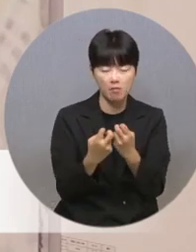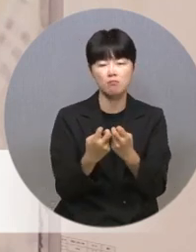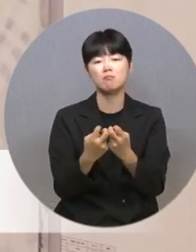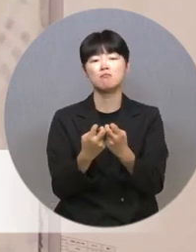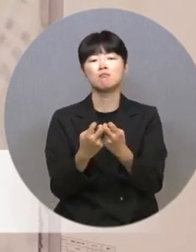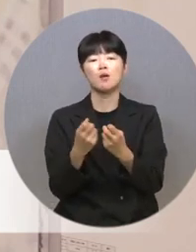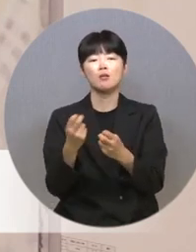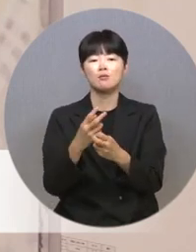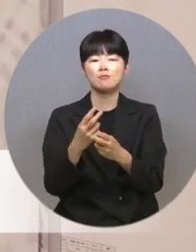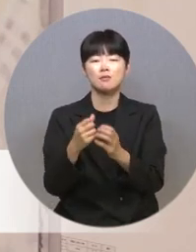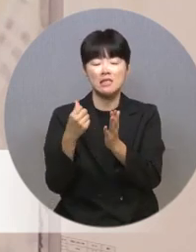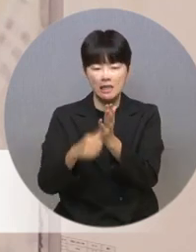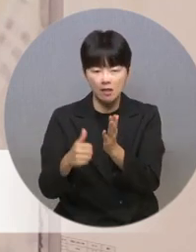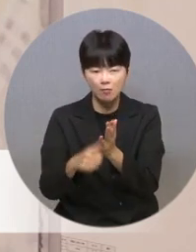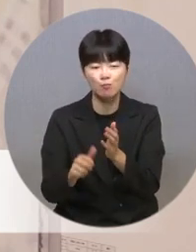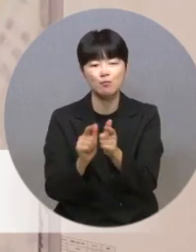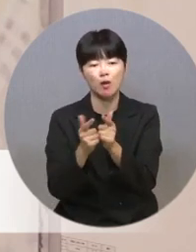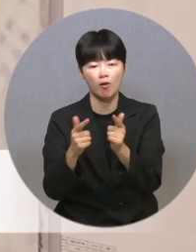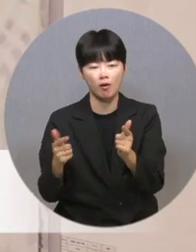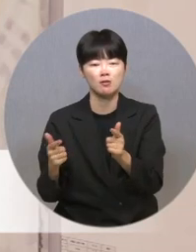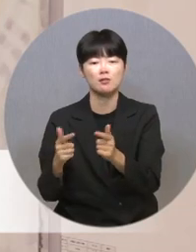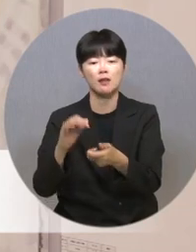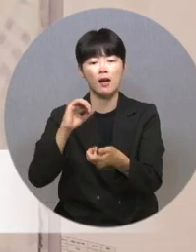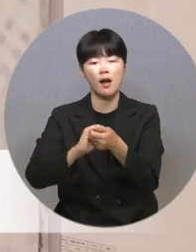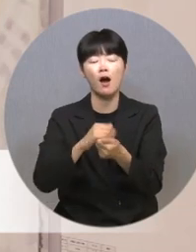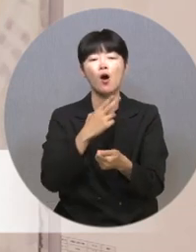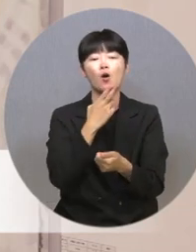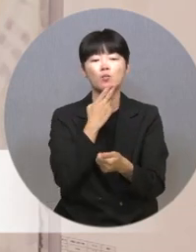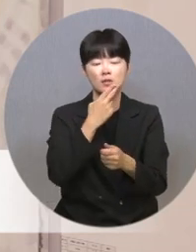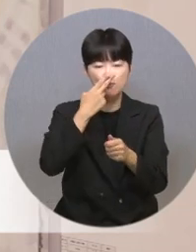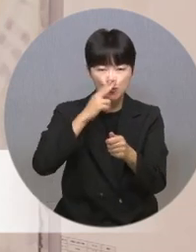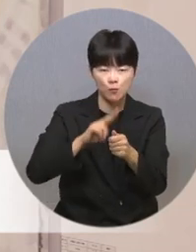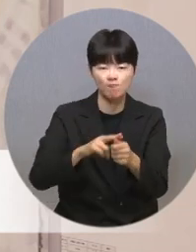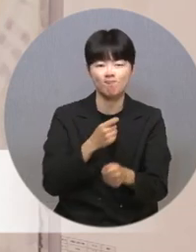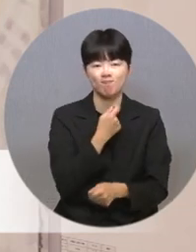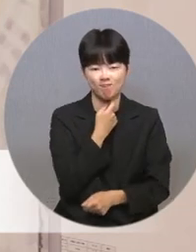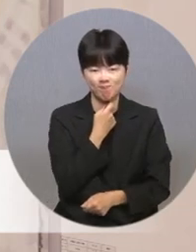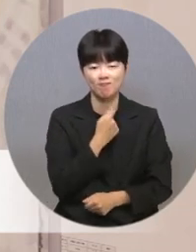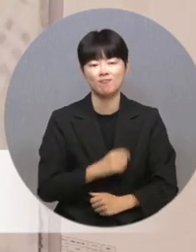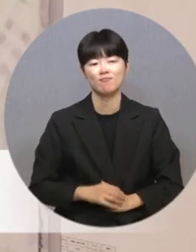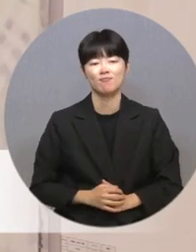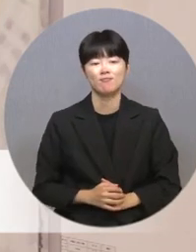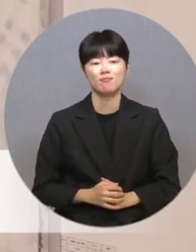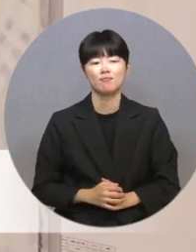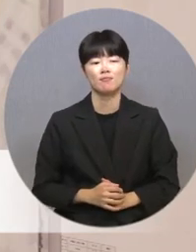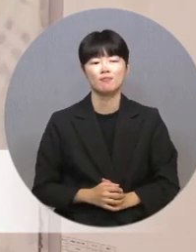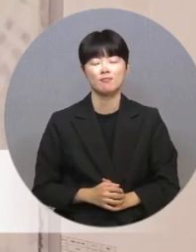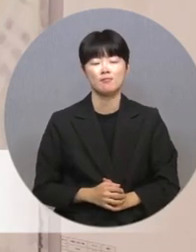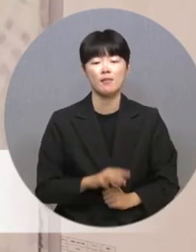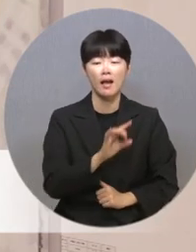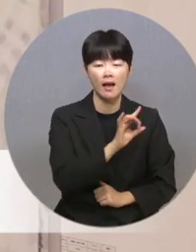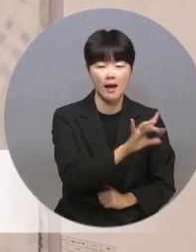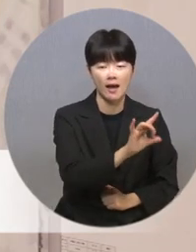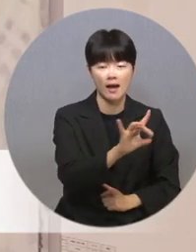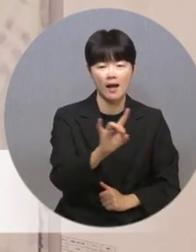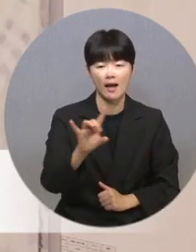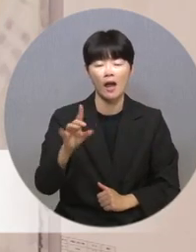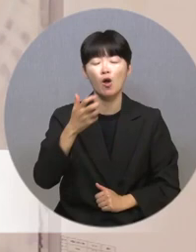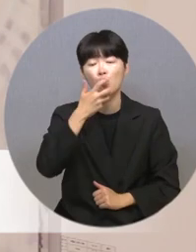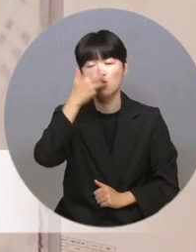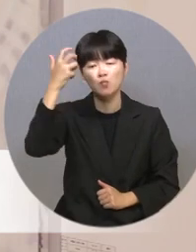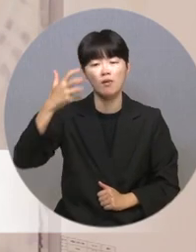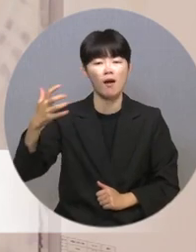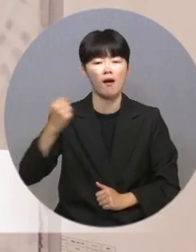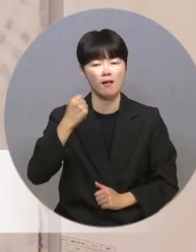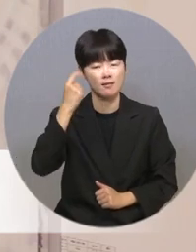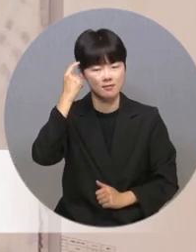다양하게 구애받지 않고 시도해보려고 하고 있습니다. 모두 이제 어떤 작은 꿈은 갖고